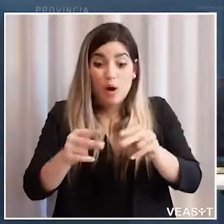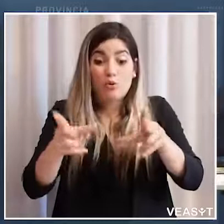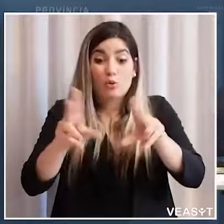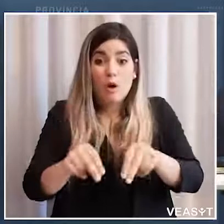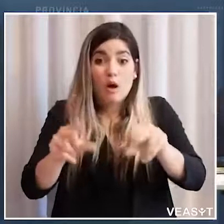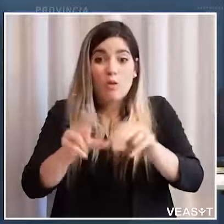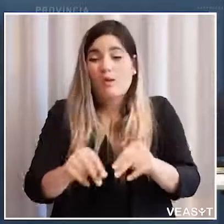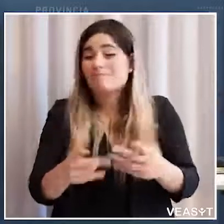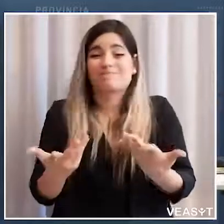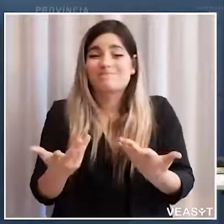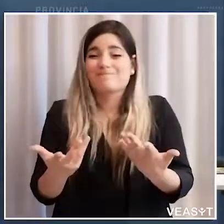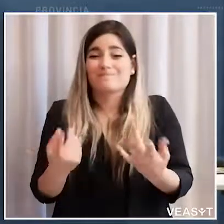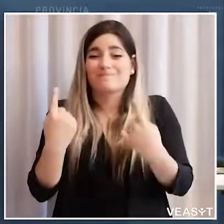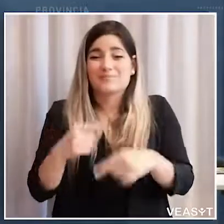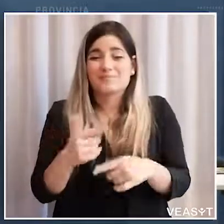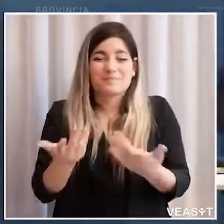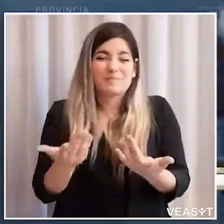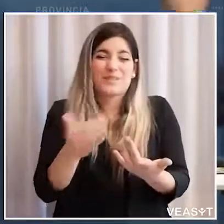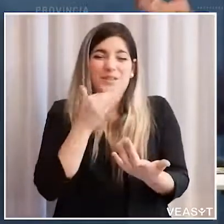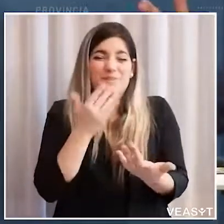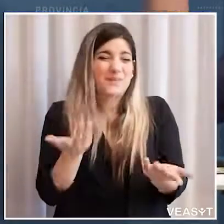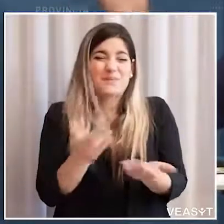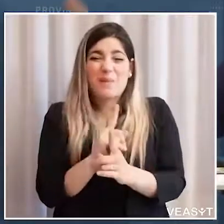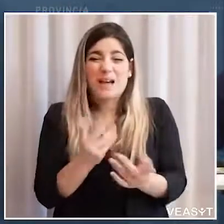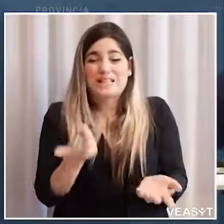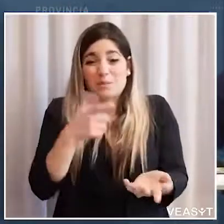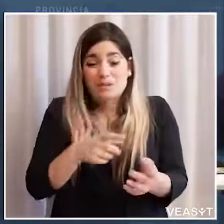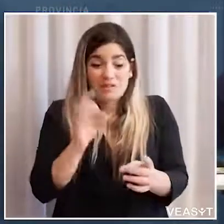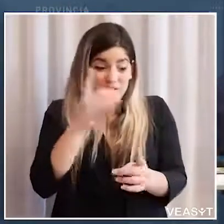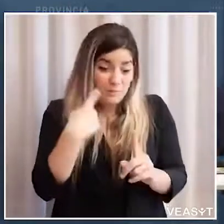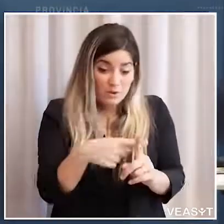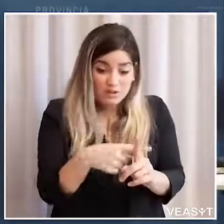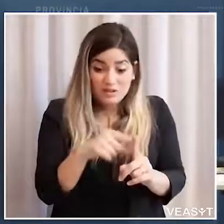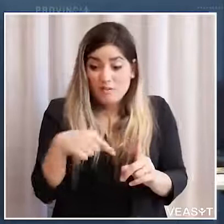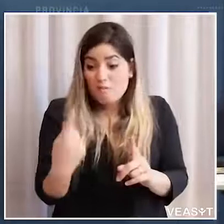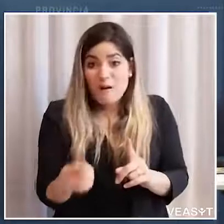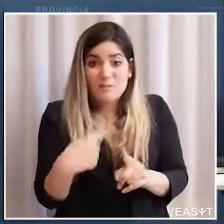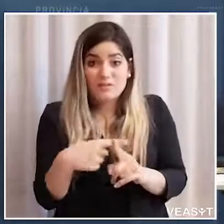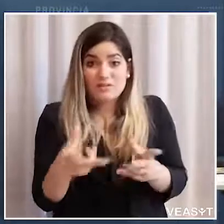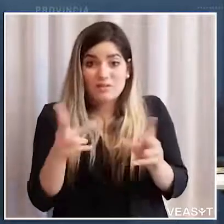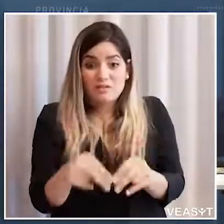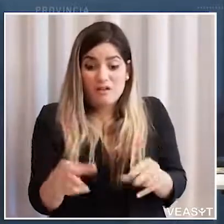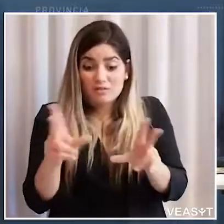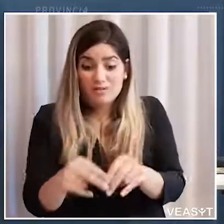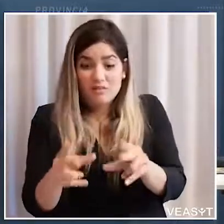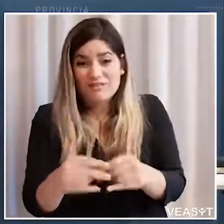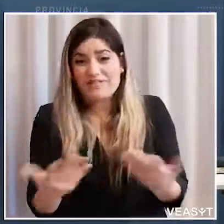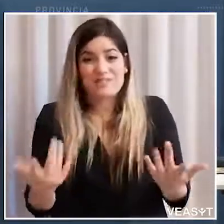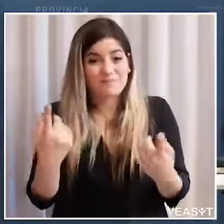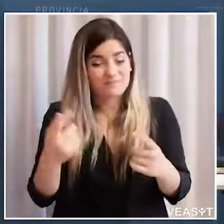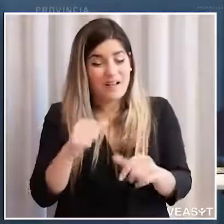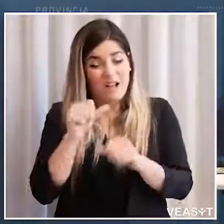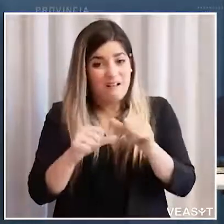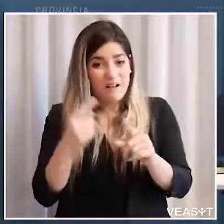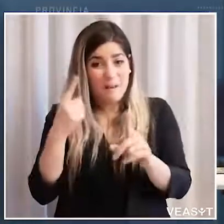porta poco ad esempio se una positiva sarà positivo anche la prossima settimana allora si devono cambiare testa e questo questo anche un